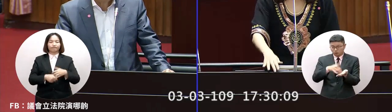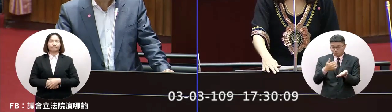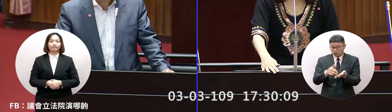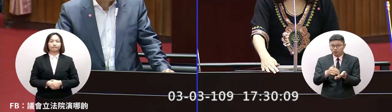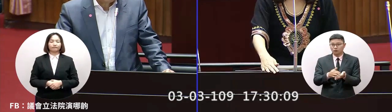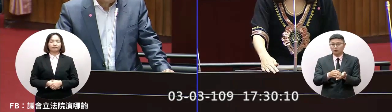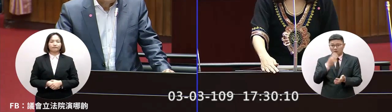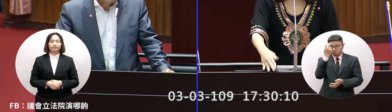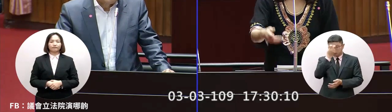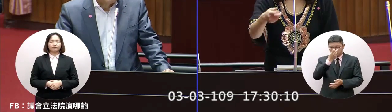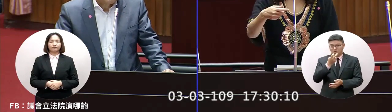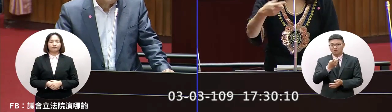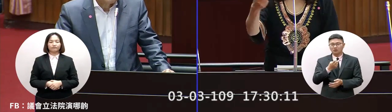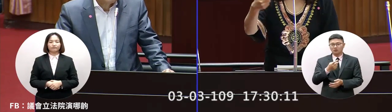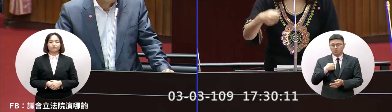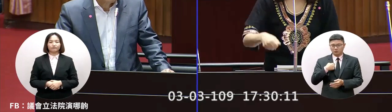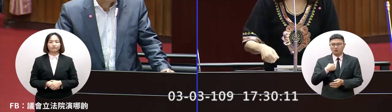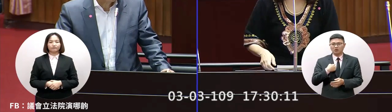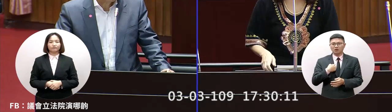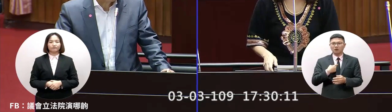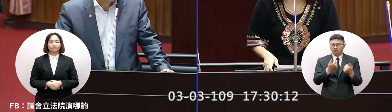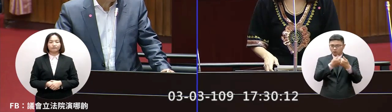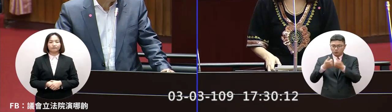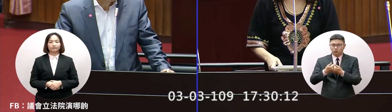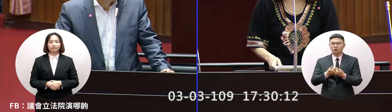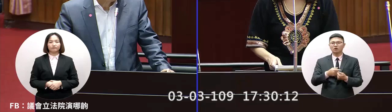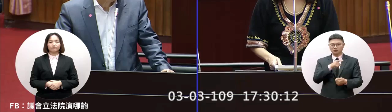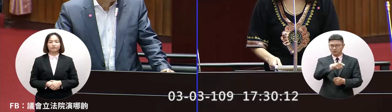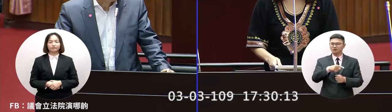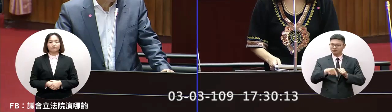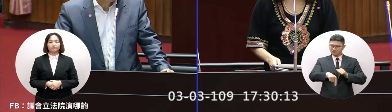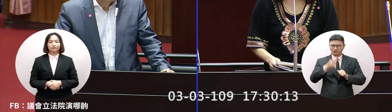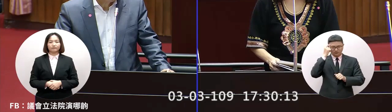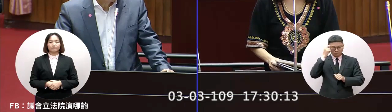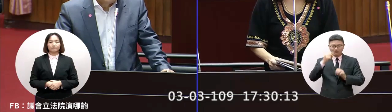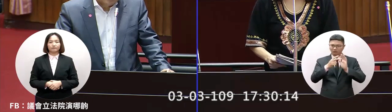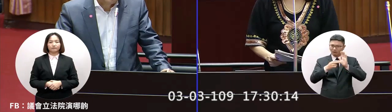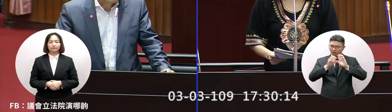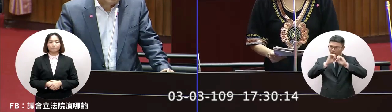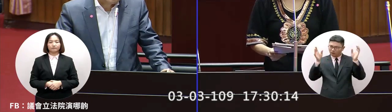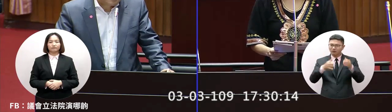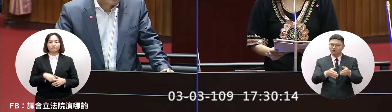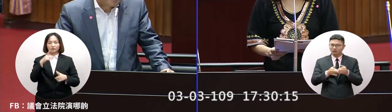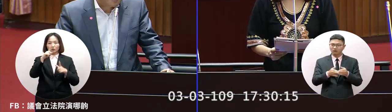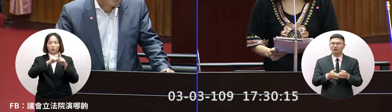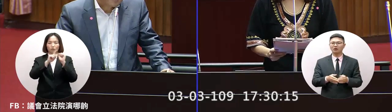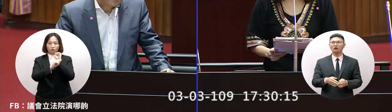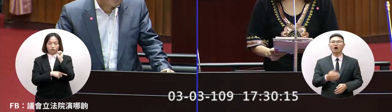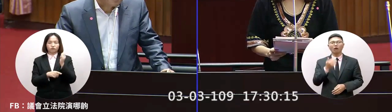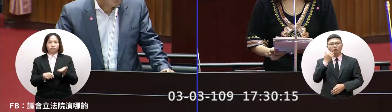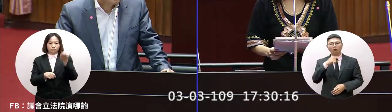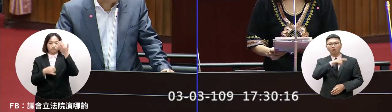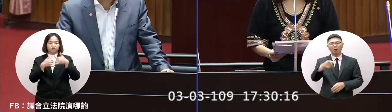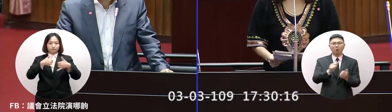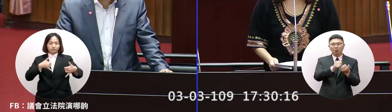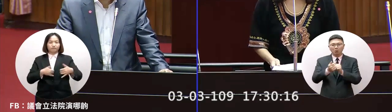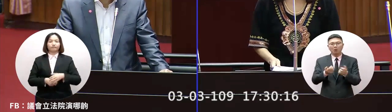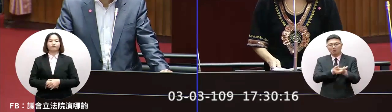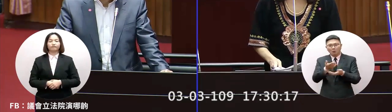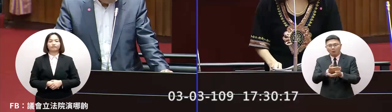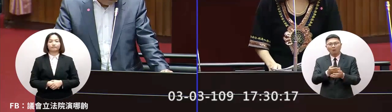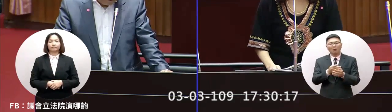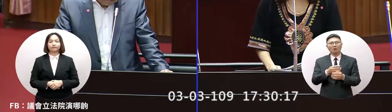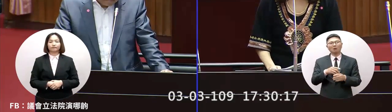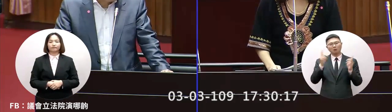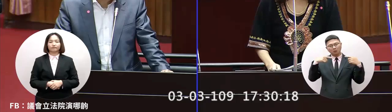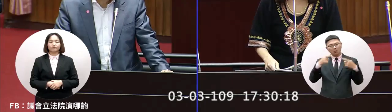席委员会了啊。所以明天我在联席委员会的时候就要跟委员讲这个概念啊。 好、哦， 不然大家互动非常的频繁、 嗯。 好，